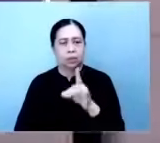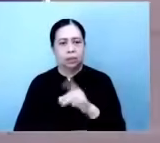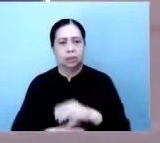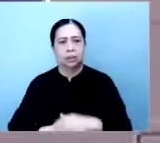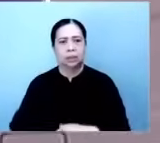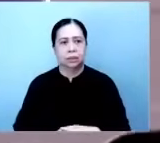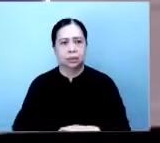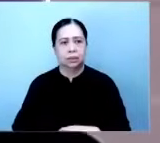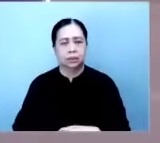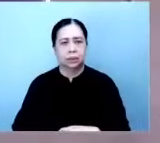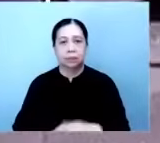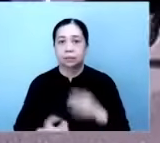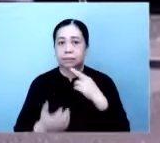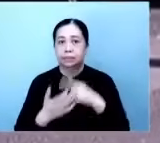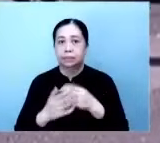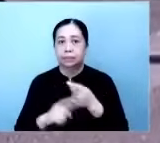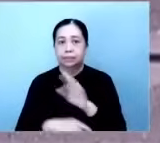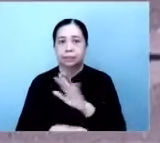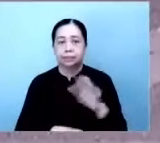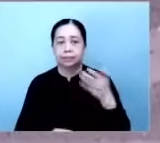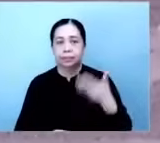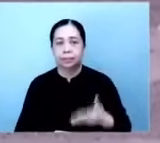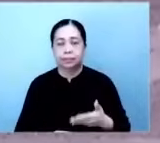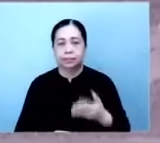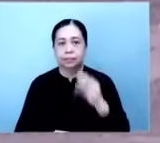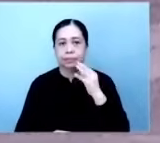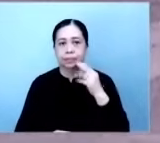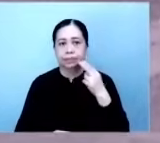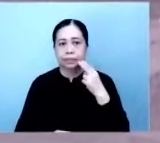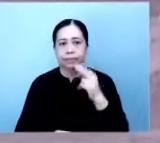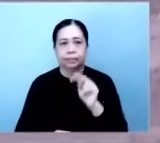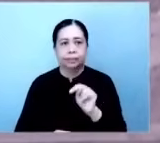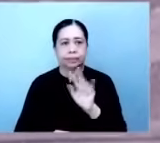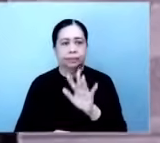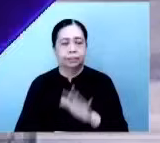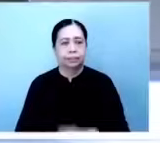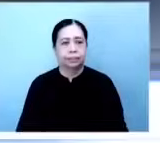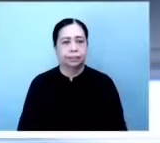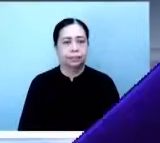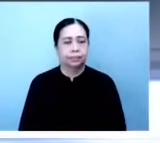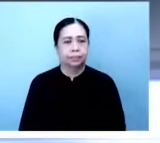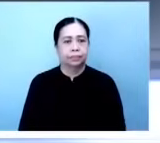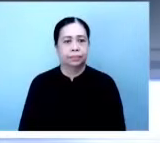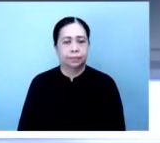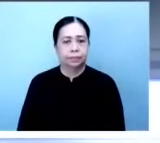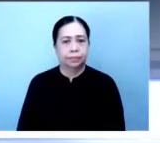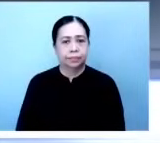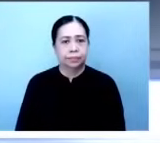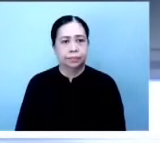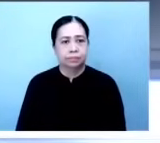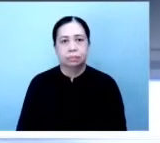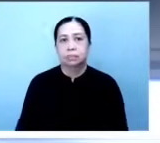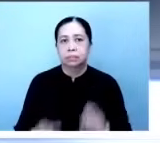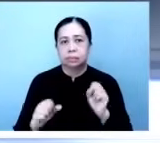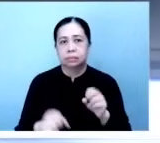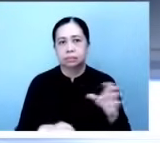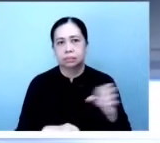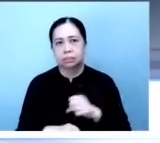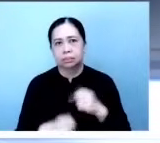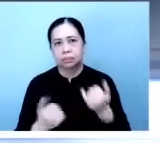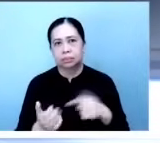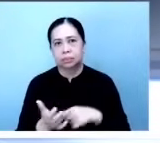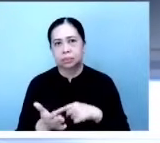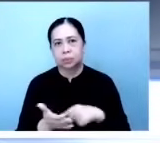2028. Nagbabalita mula sa Frontline, Maricel Halili, News 5. Posible nang bawiin ngayong linggo ang